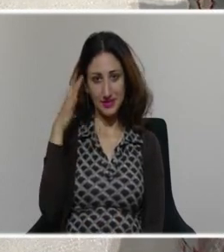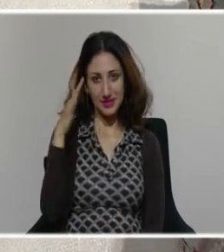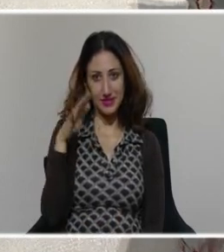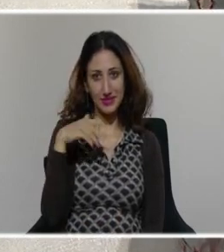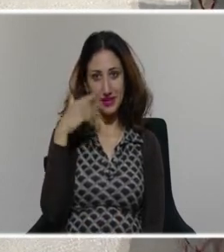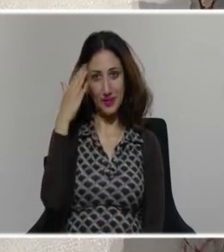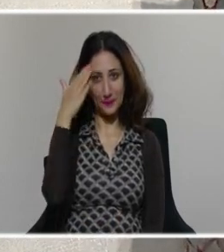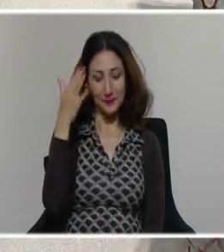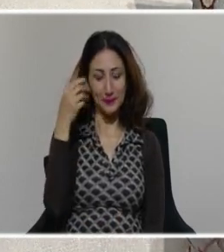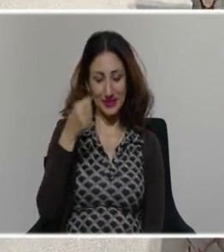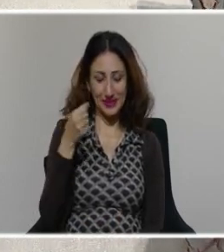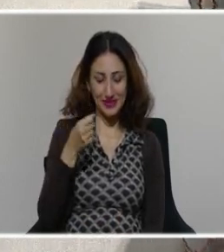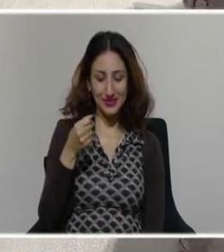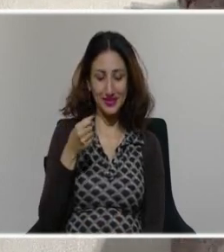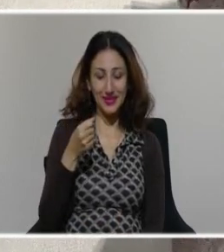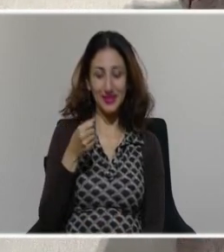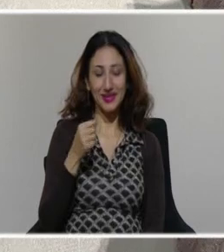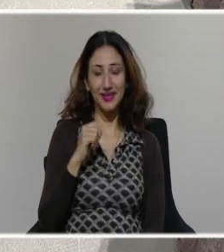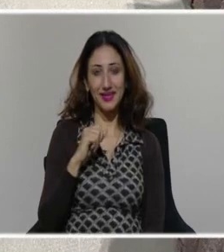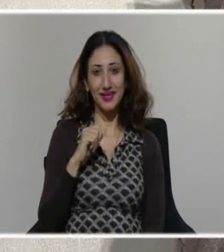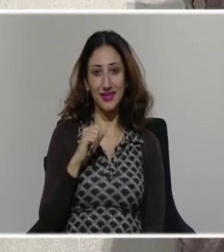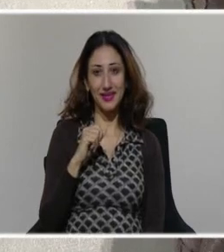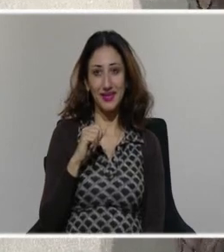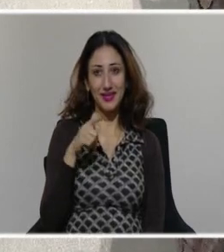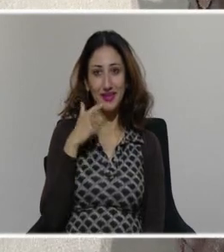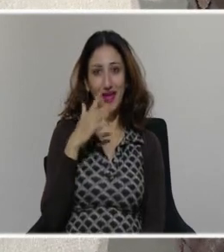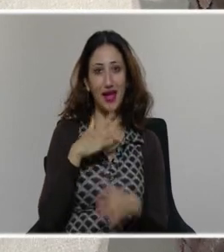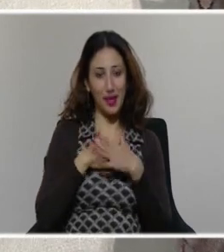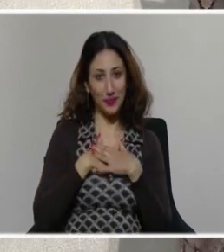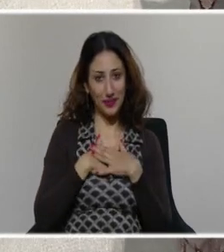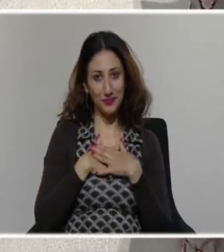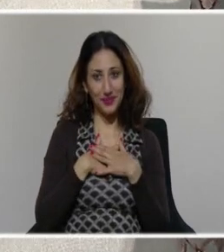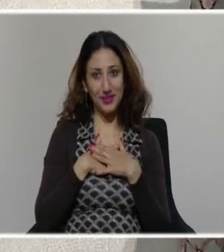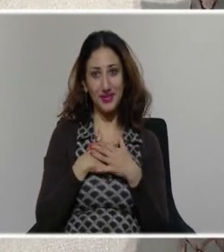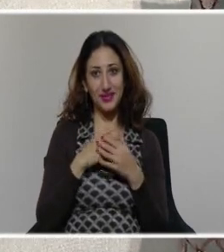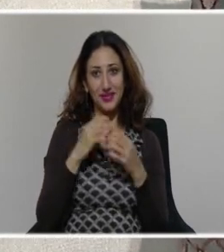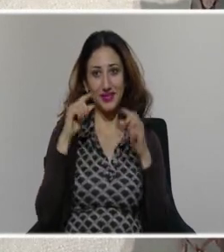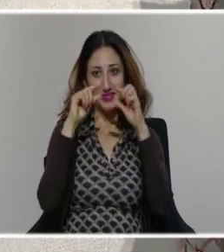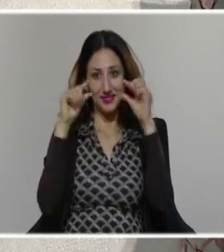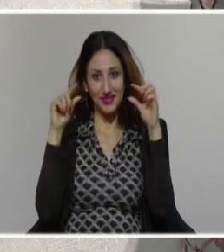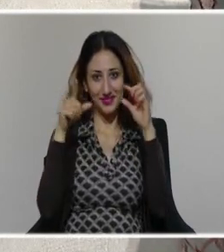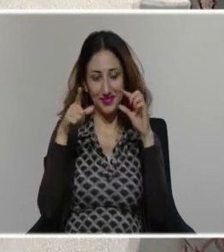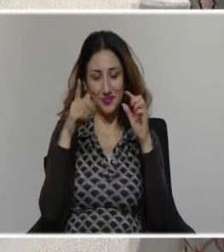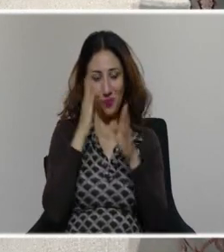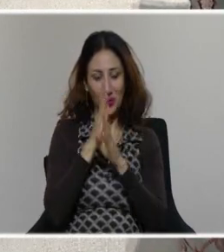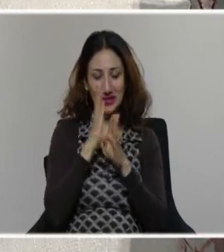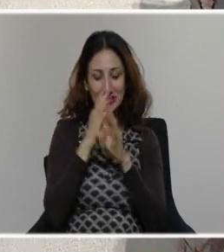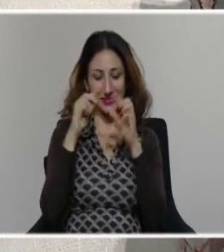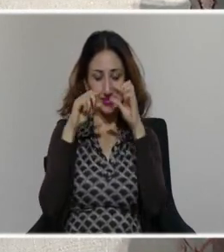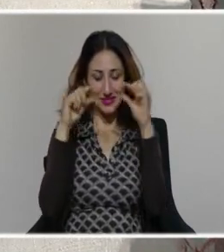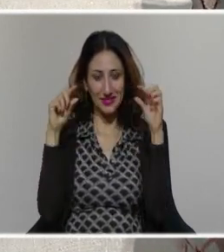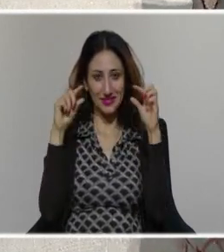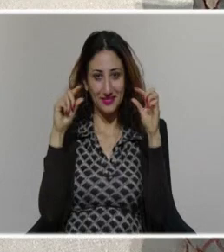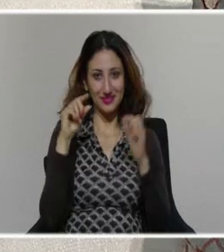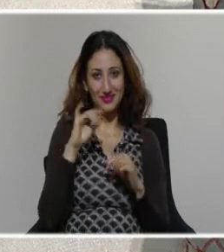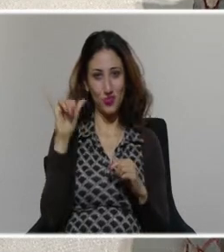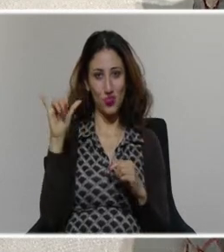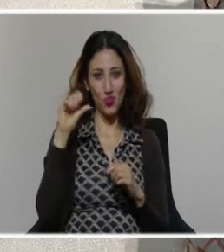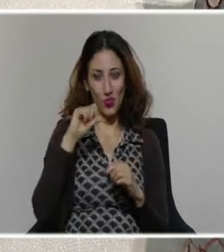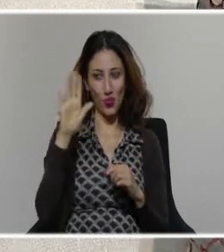الجمال جمال يا ملك حبيبي يا ابو حميد يا جميل العزيز يوسف عباس